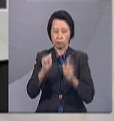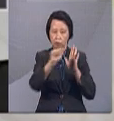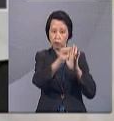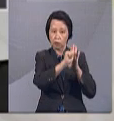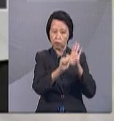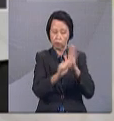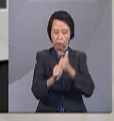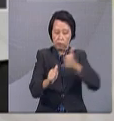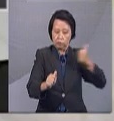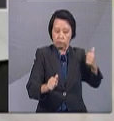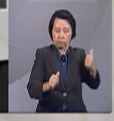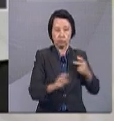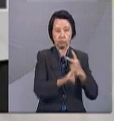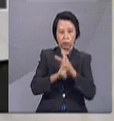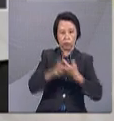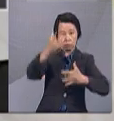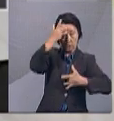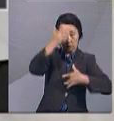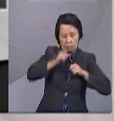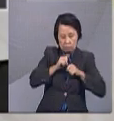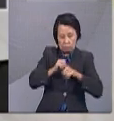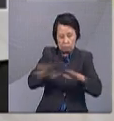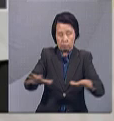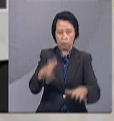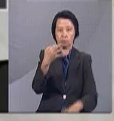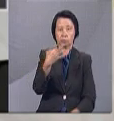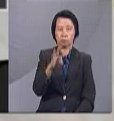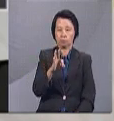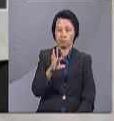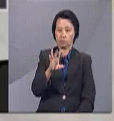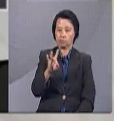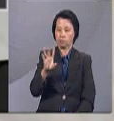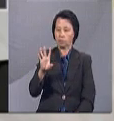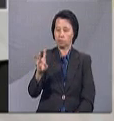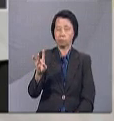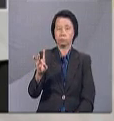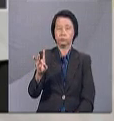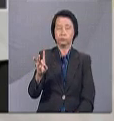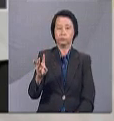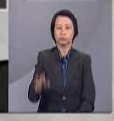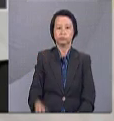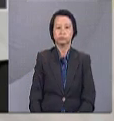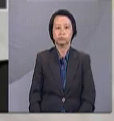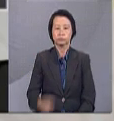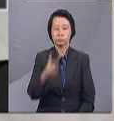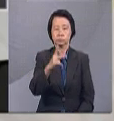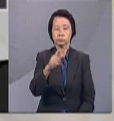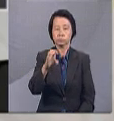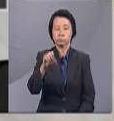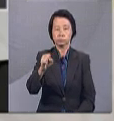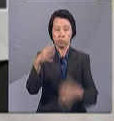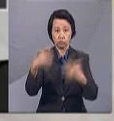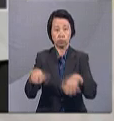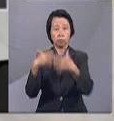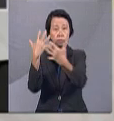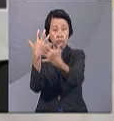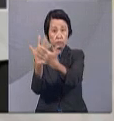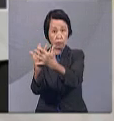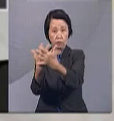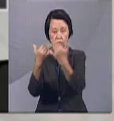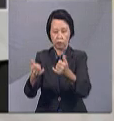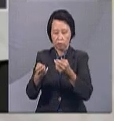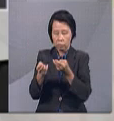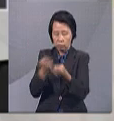pencegahan dan pengawalan penyakit jangkit 1988 Hai kiss-kiss yang telah digoreng Ting ini